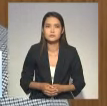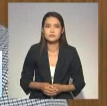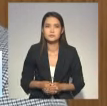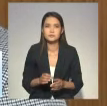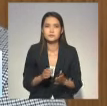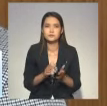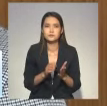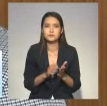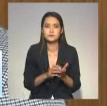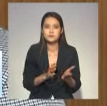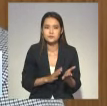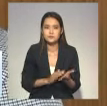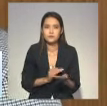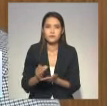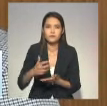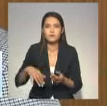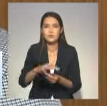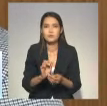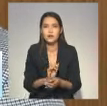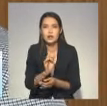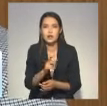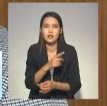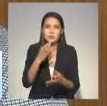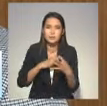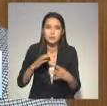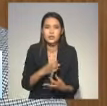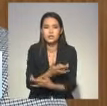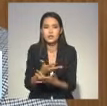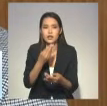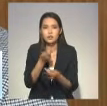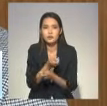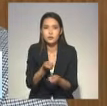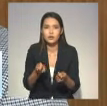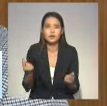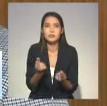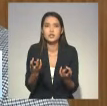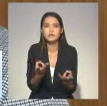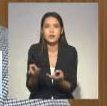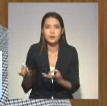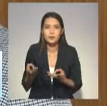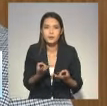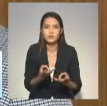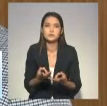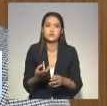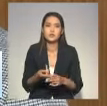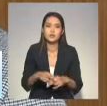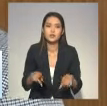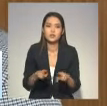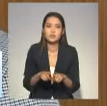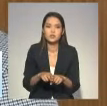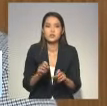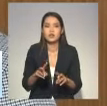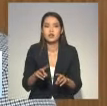местах. Мы вчера отправили медикаменты, продукты первой необходимости, в том числе вот капли для